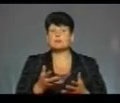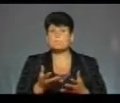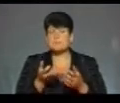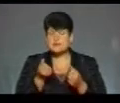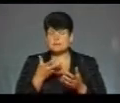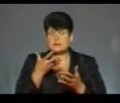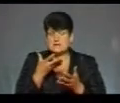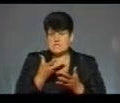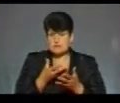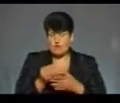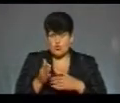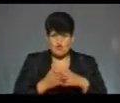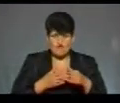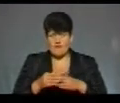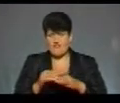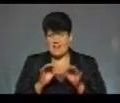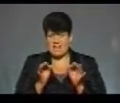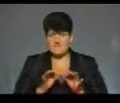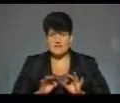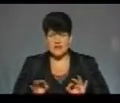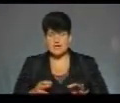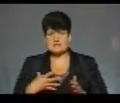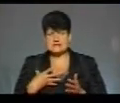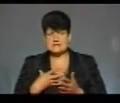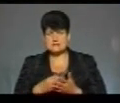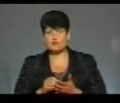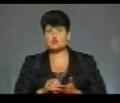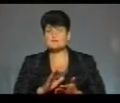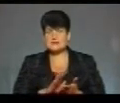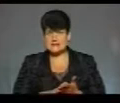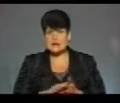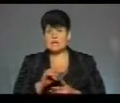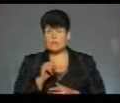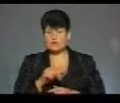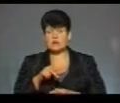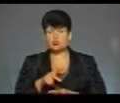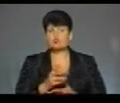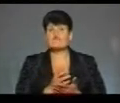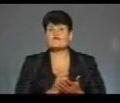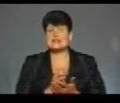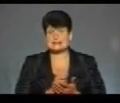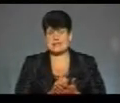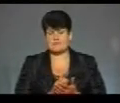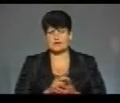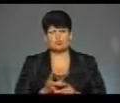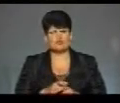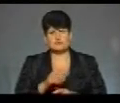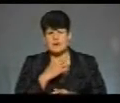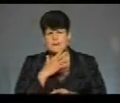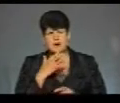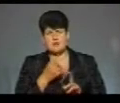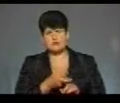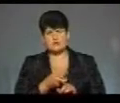свою кваліфікацію і свою військово-облікову спеціальність, вони якраз йдуть в резерв і дуже багато належать